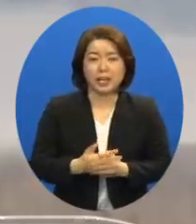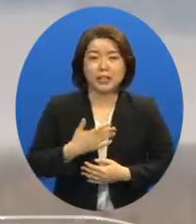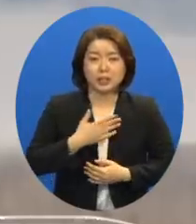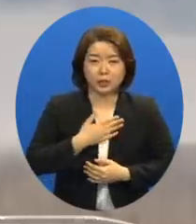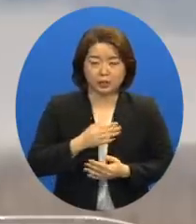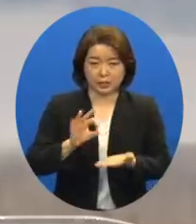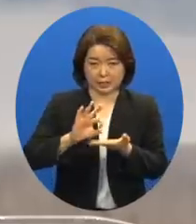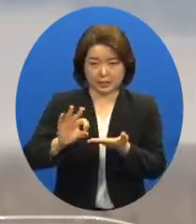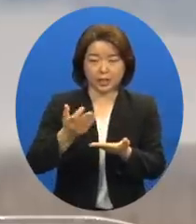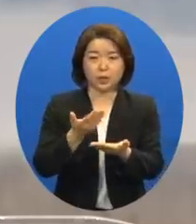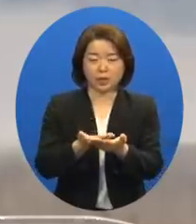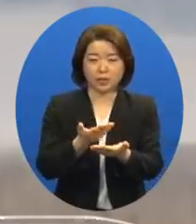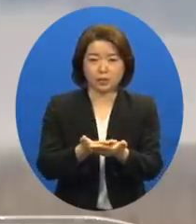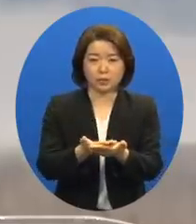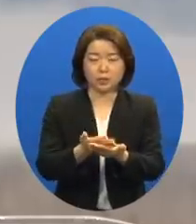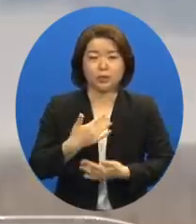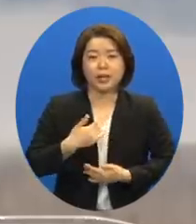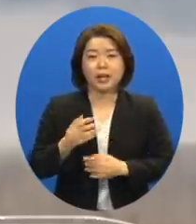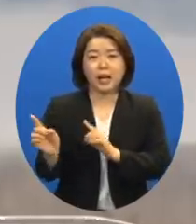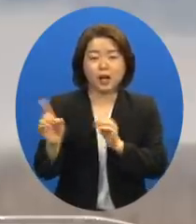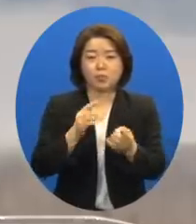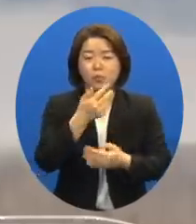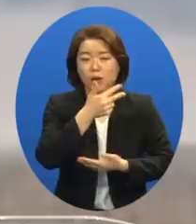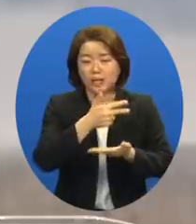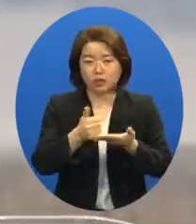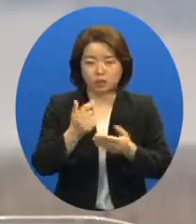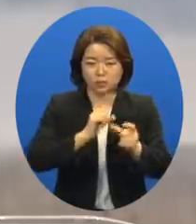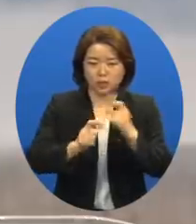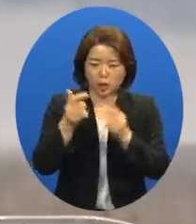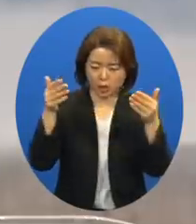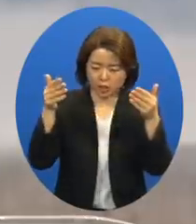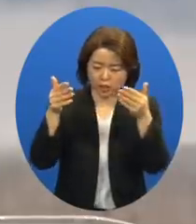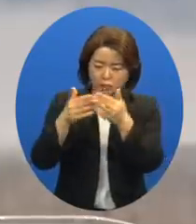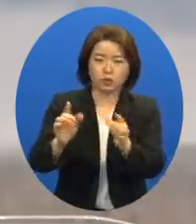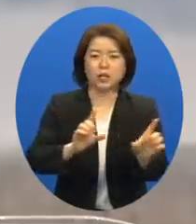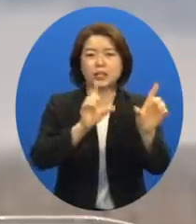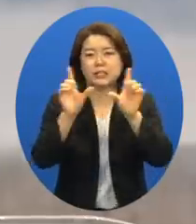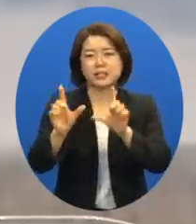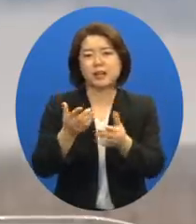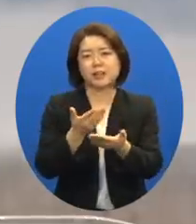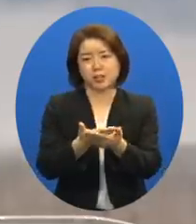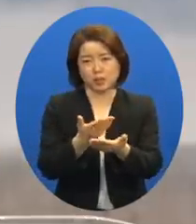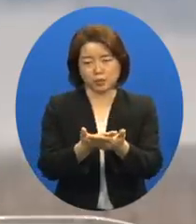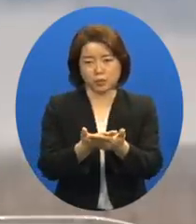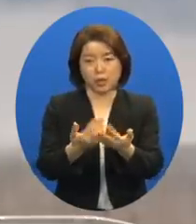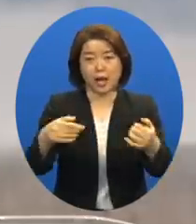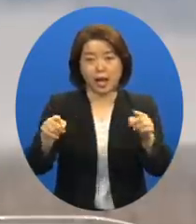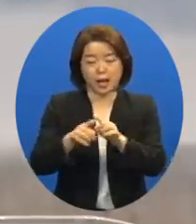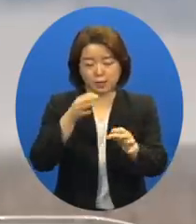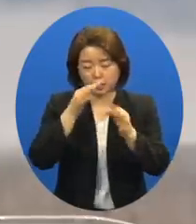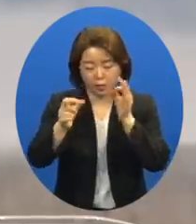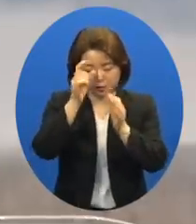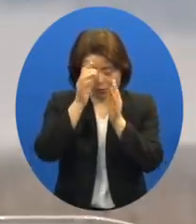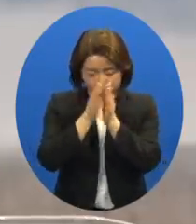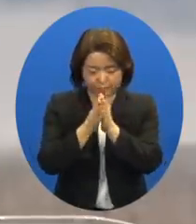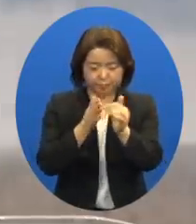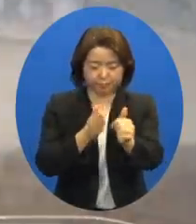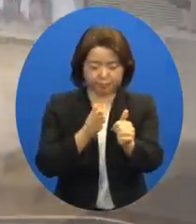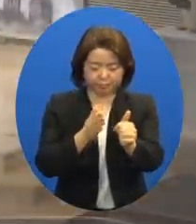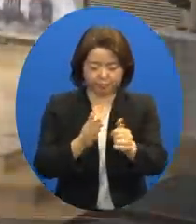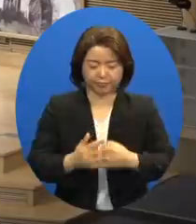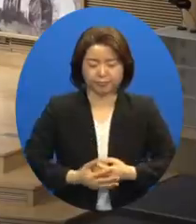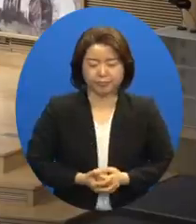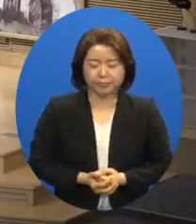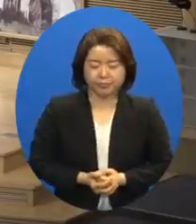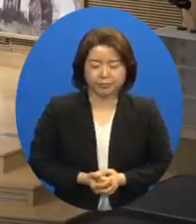사용하소서. 제가 부활의 주님을 더 주목하고 살게 하여 주옵소서. 우리 같이 통성으로 기도하겠습니다.